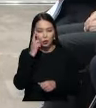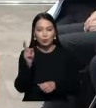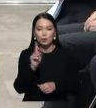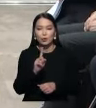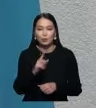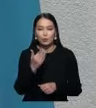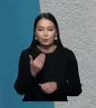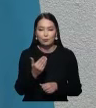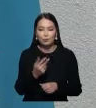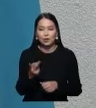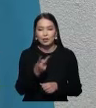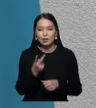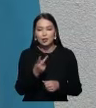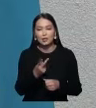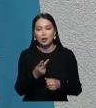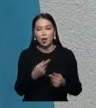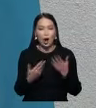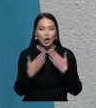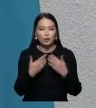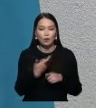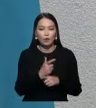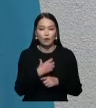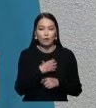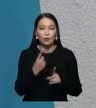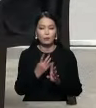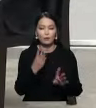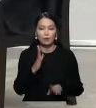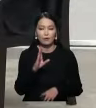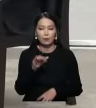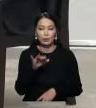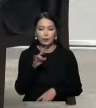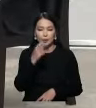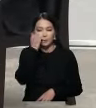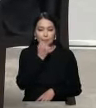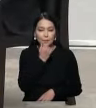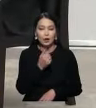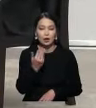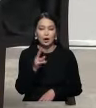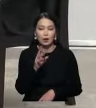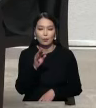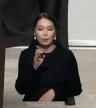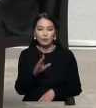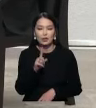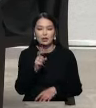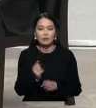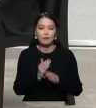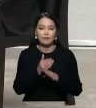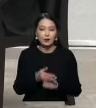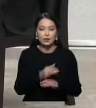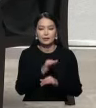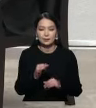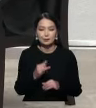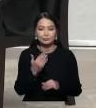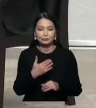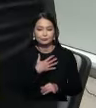позитивную динамику двухсторонних отношений. В свою очередь Владимир Путин поблагодарил Касым-Жомарта Токаева за визит и подтвердил